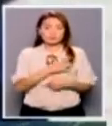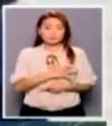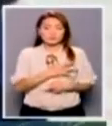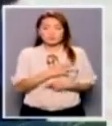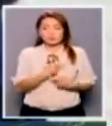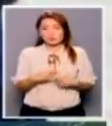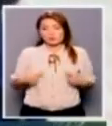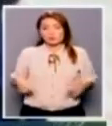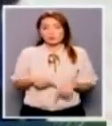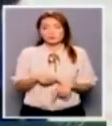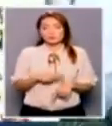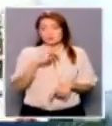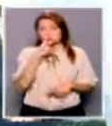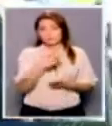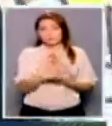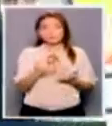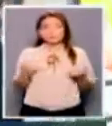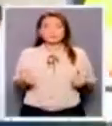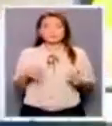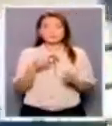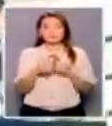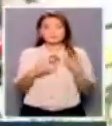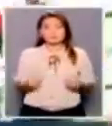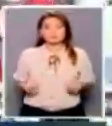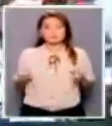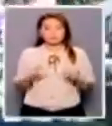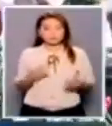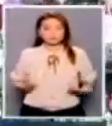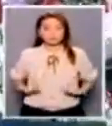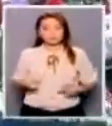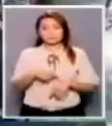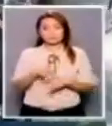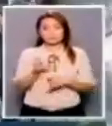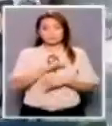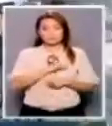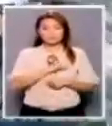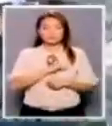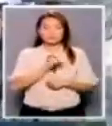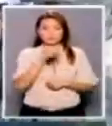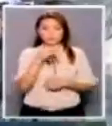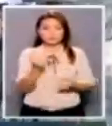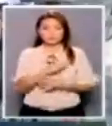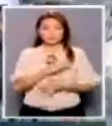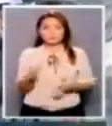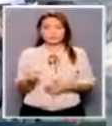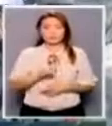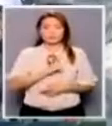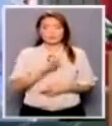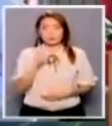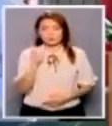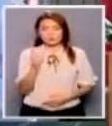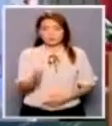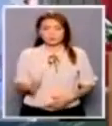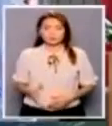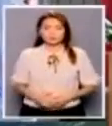өртеген өкінішті сезіндік. Бір ұққанымыз, олар күнделікті күйбен өмірден сәлде болсын түрленетін, осындай мерекелік күндерді аңсап,